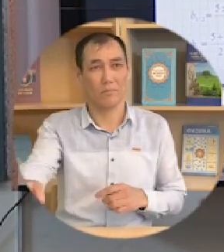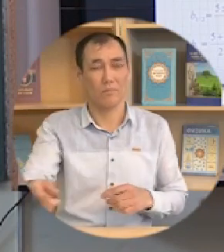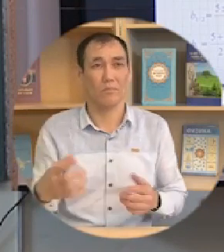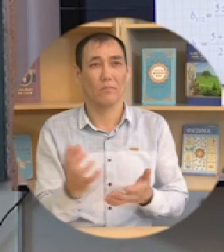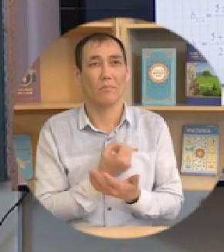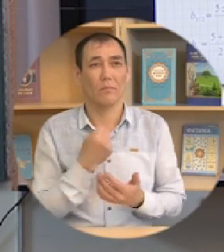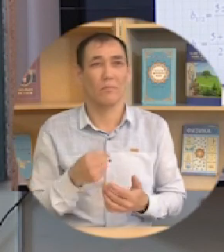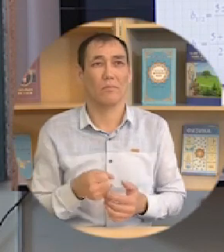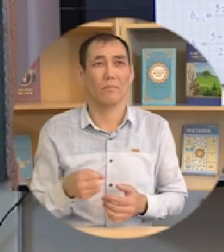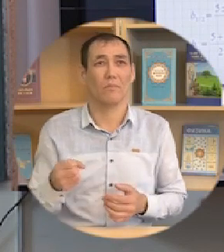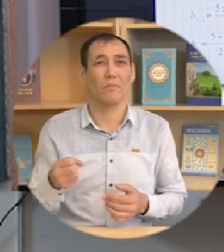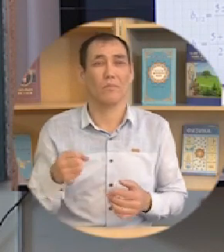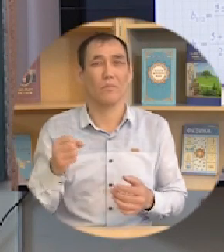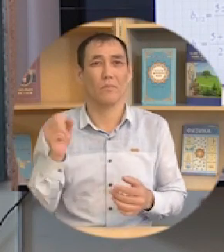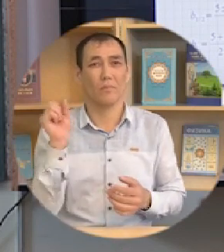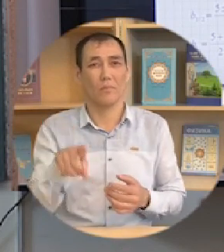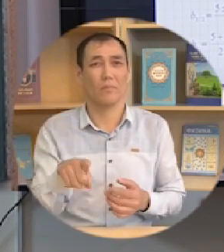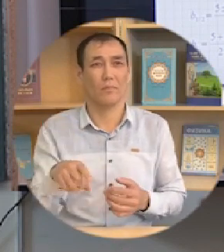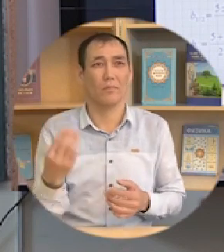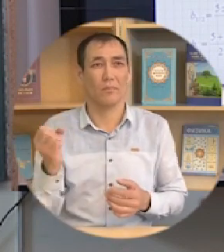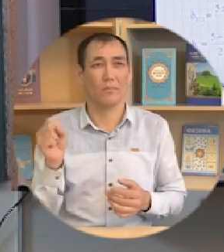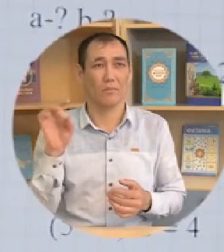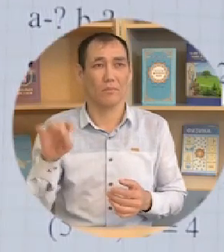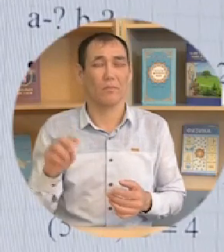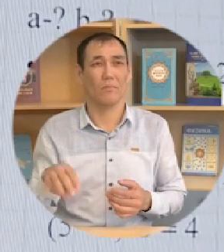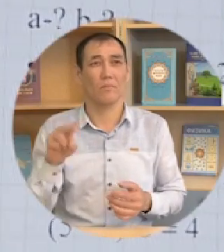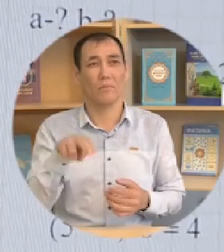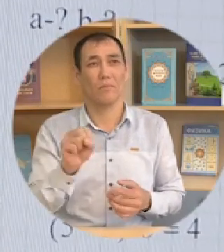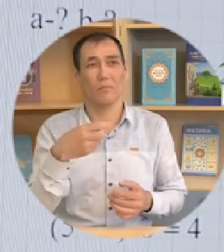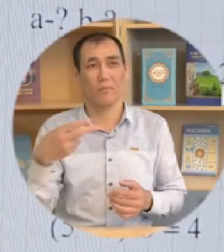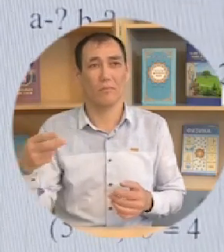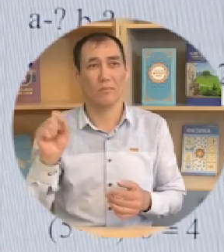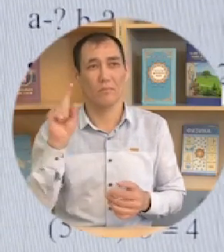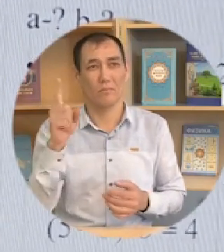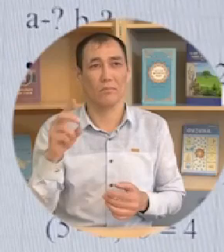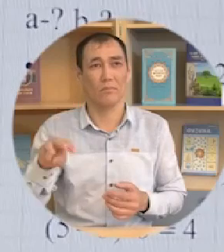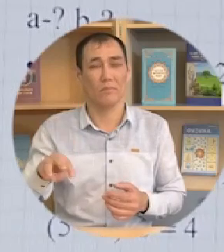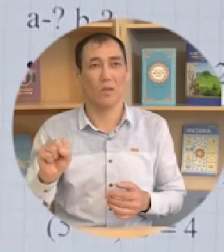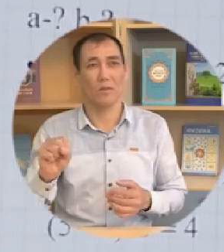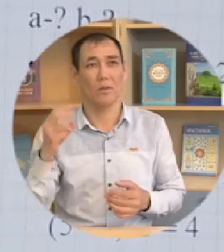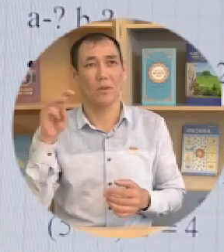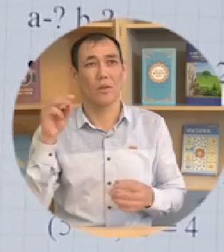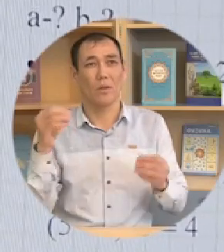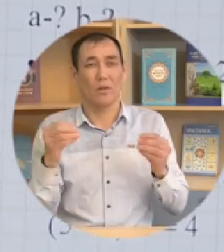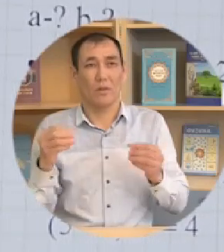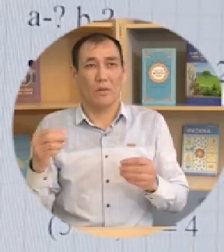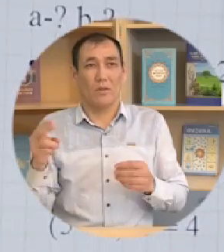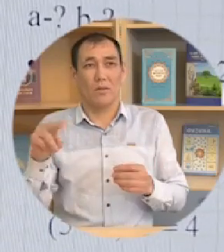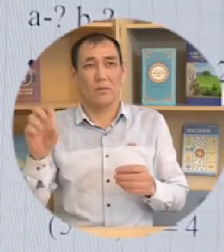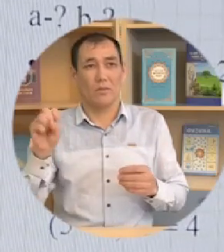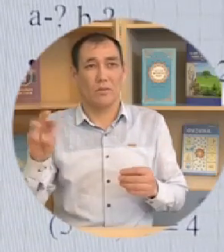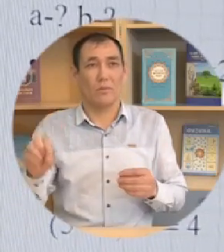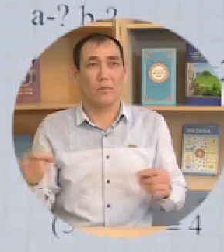Мәселе шарты, периметр 1 метрге тең болса, бұны дециметрде